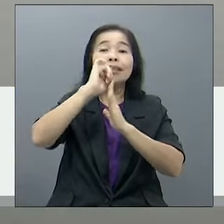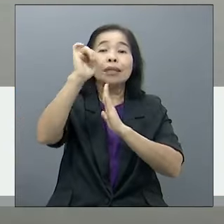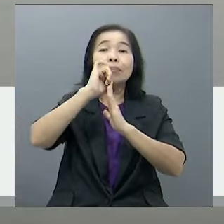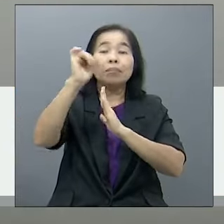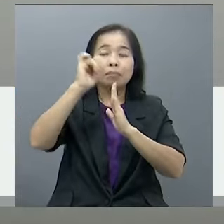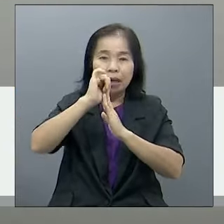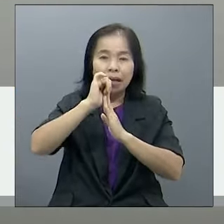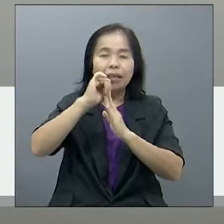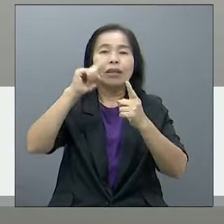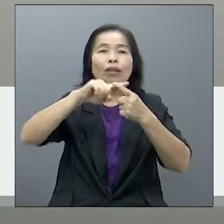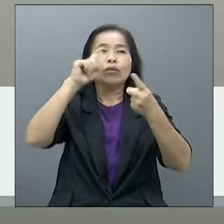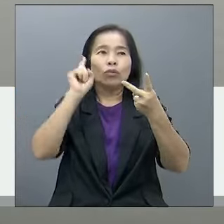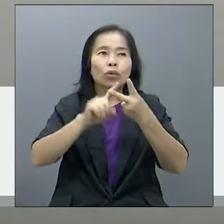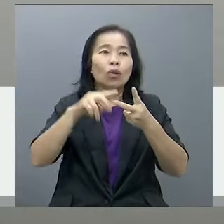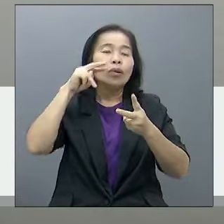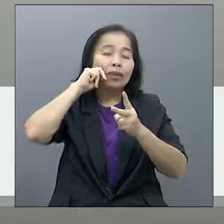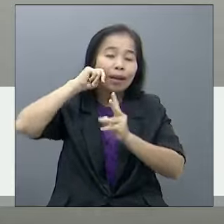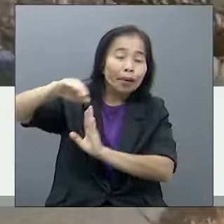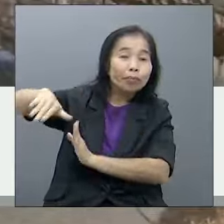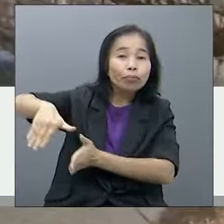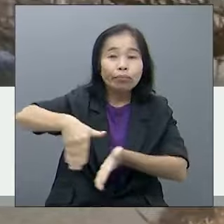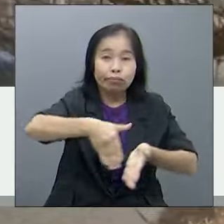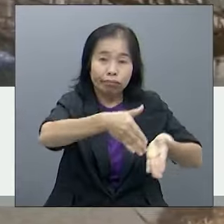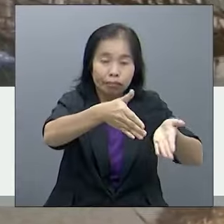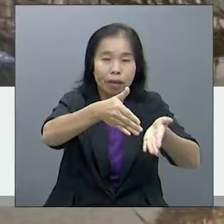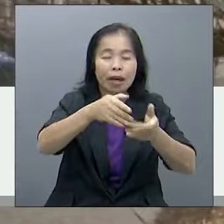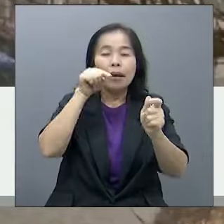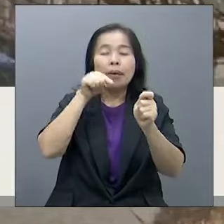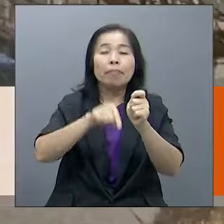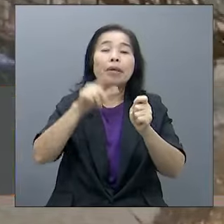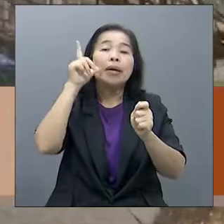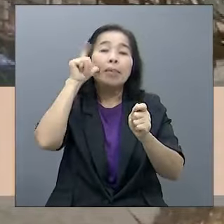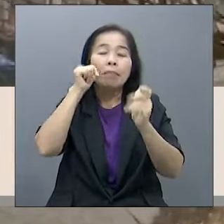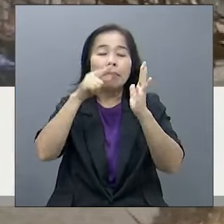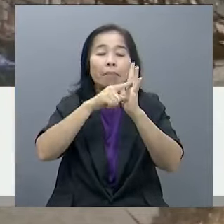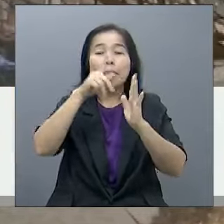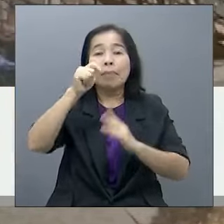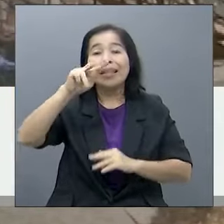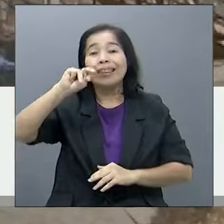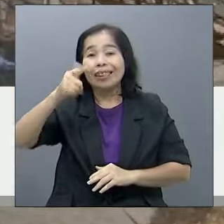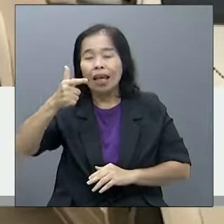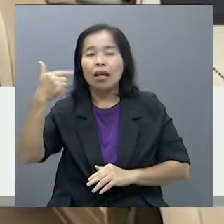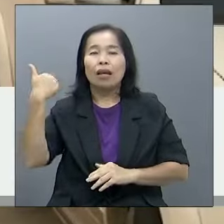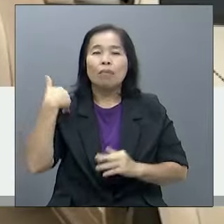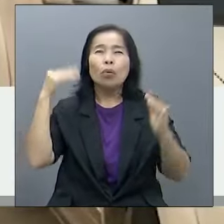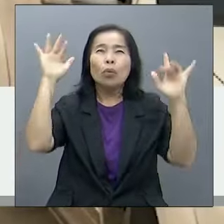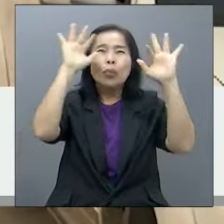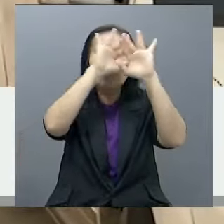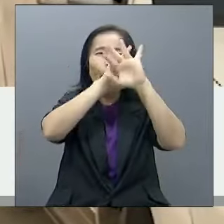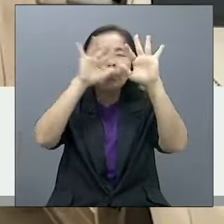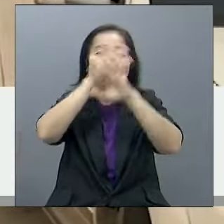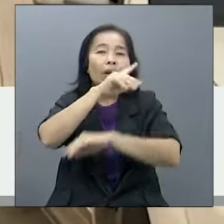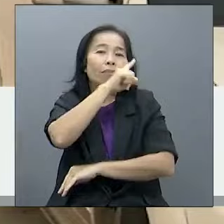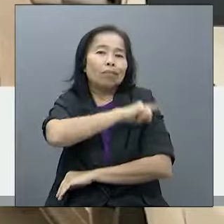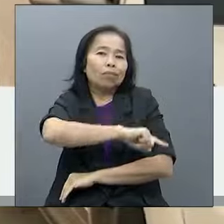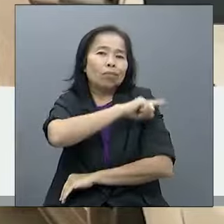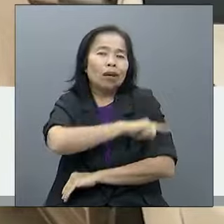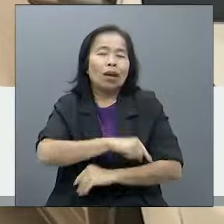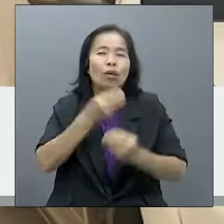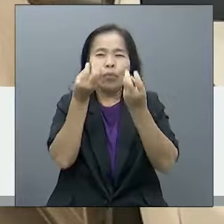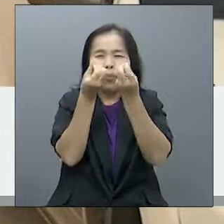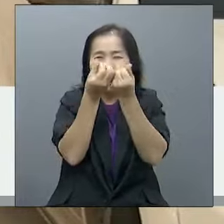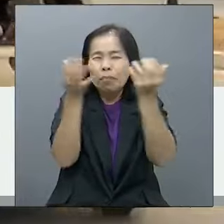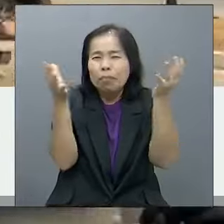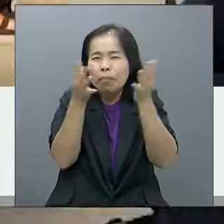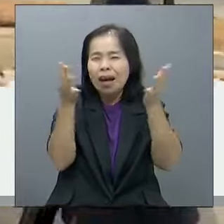และที่บริเวณเขื่อนแม่งัดสมบูรชนอำเภอแม่แตงยังปกคลุมไปด้วยฝุ่นควันจนทัศนวิสัยการมองเห็นรถต่ำลงอย่างเห็น